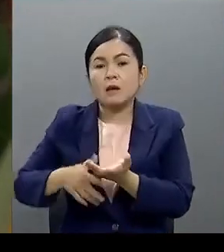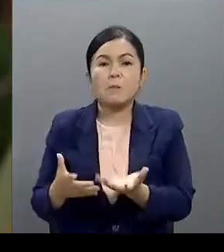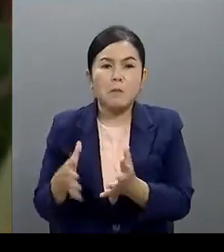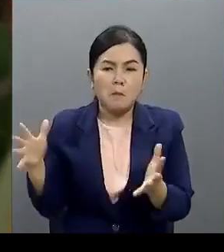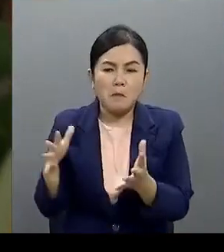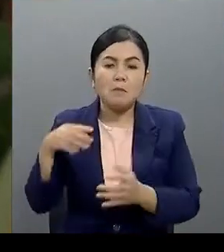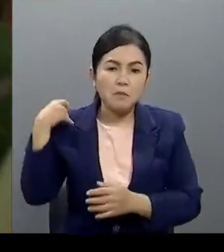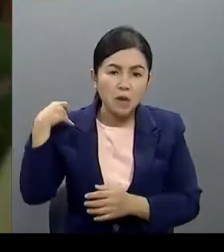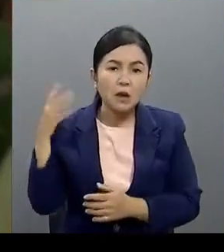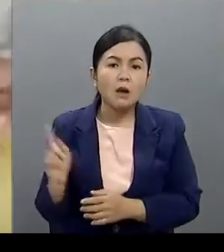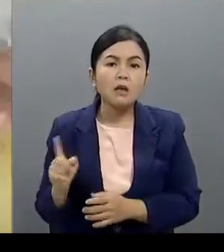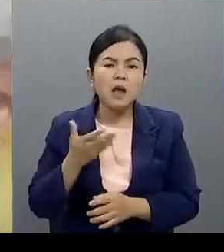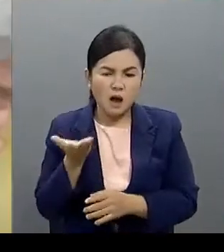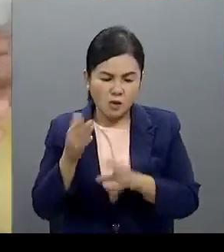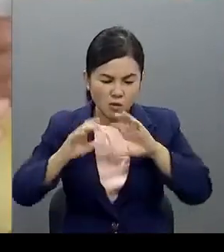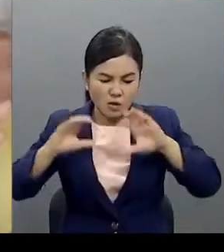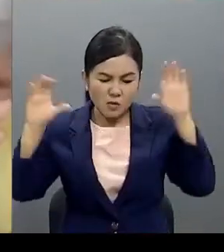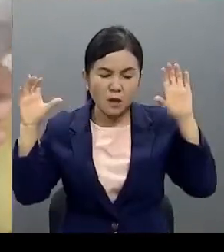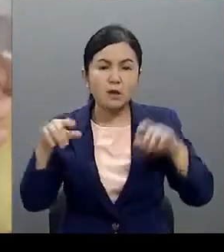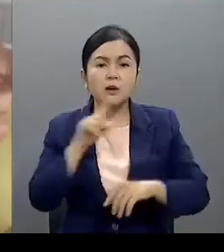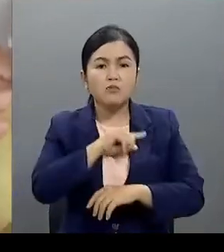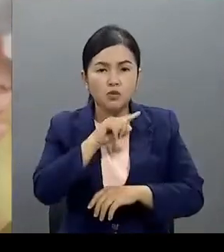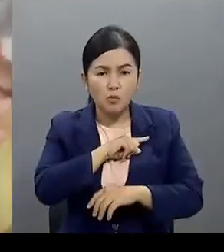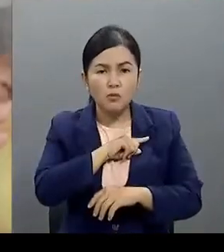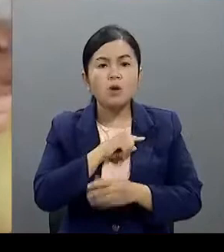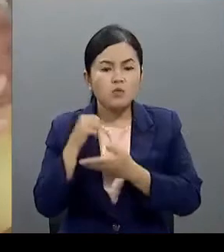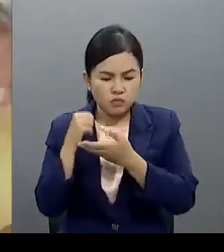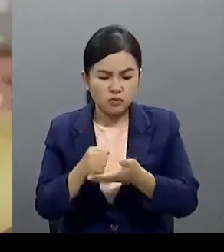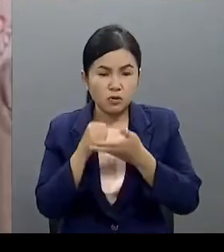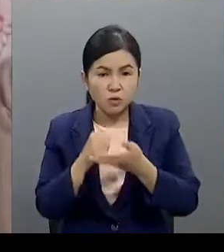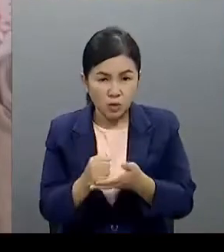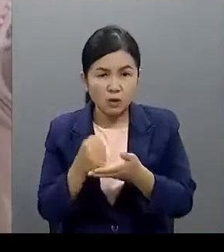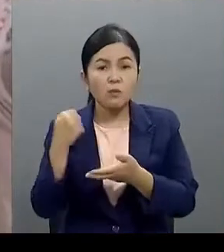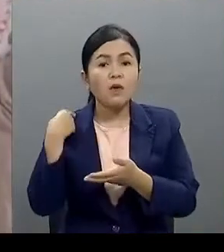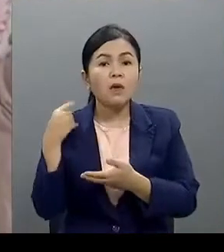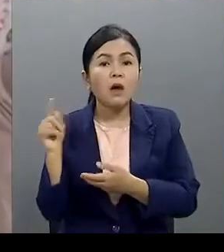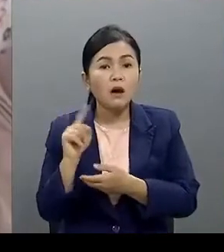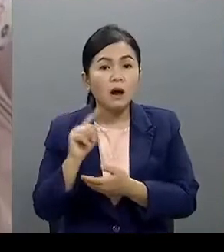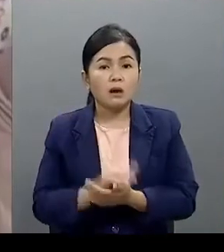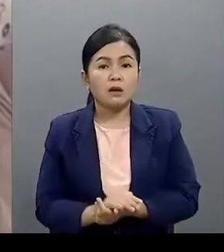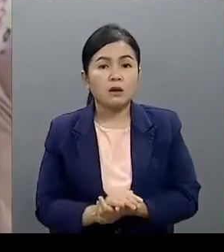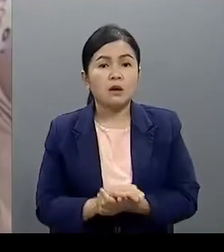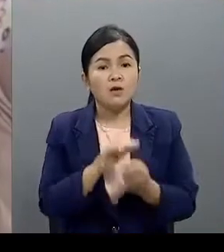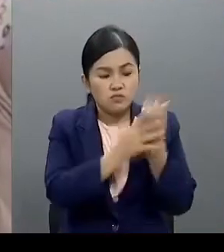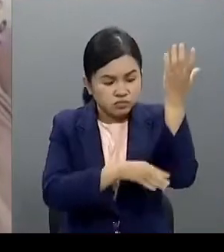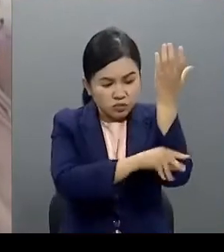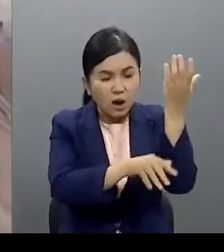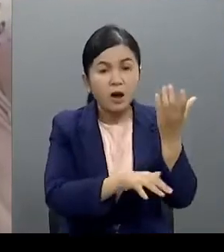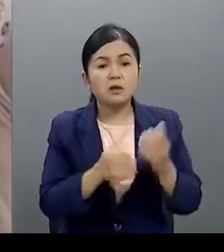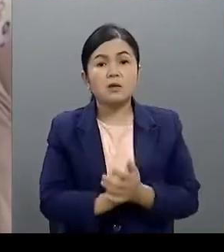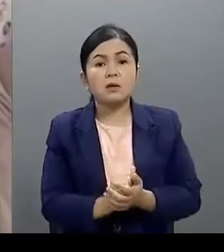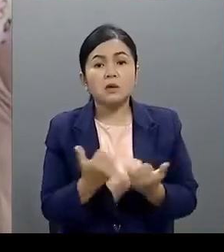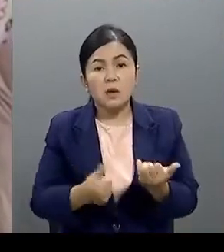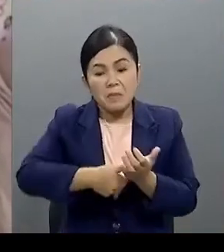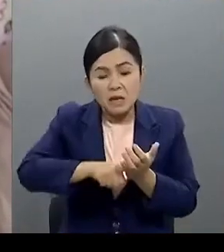ากให้รัฐบาลและหน่วยงานที่เกี่ยวข้องเข้ามาช่วยเหลือโดยเฉพาะเรื่องต้นทุนและแหล่งเงินกู้